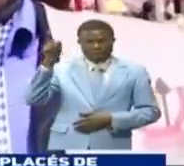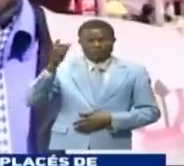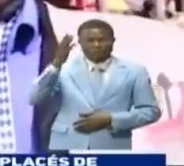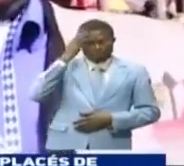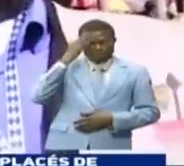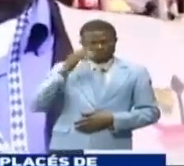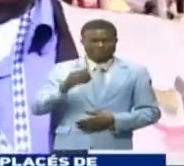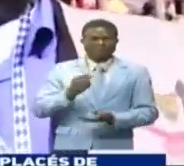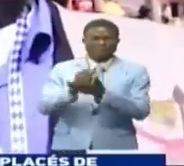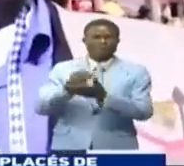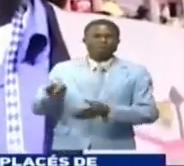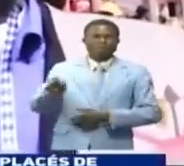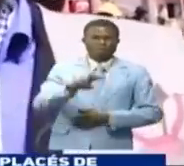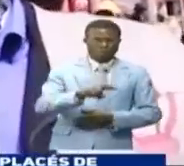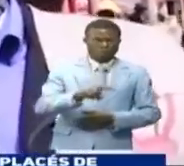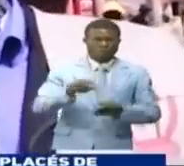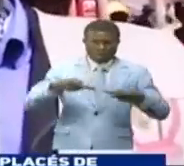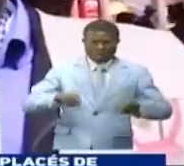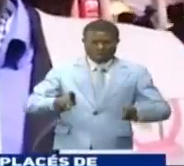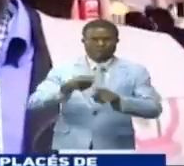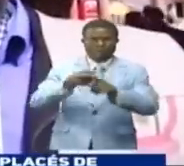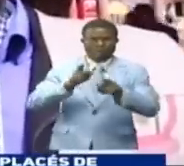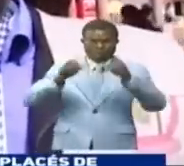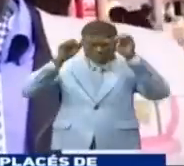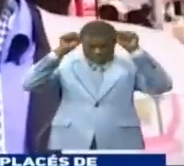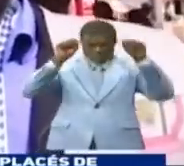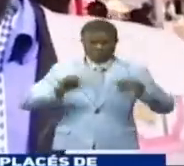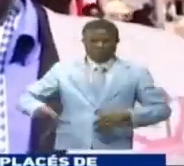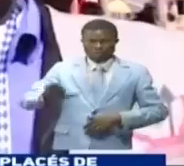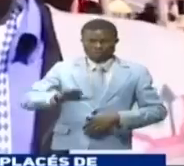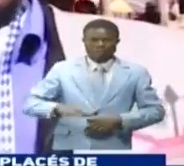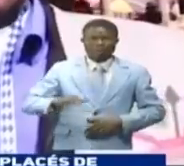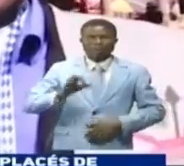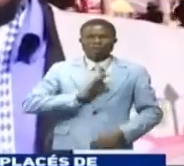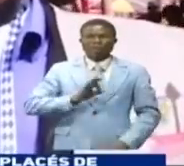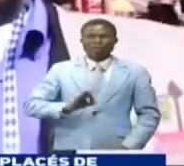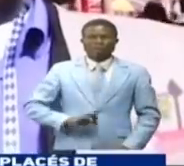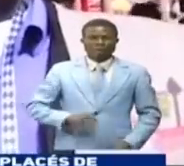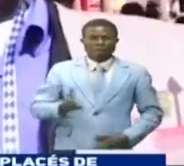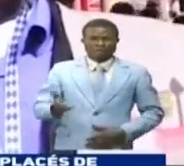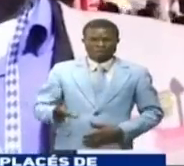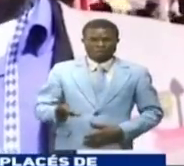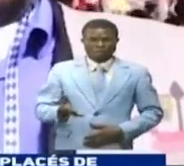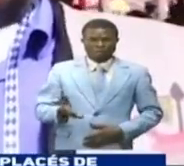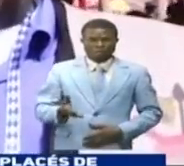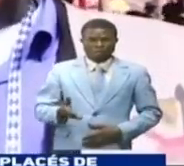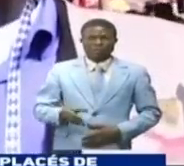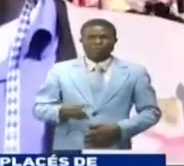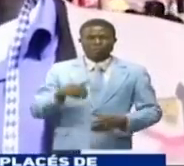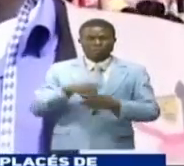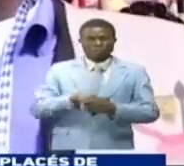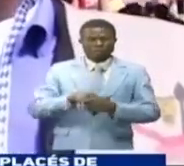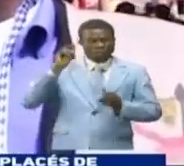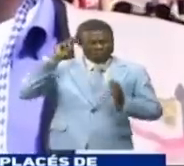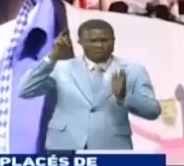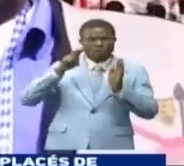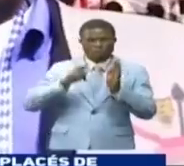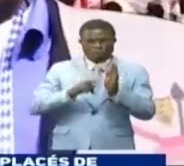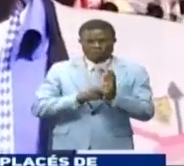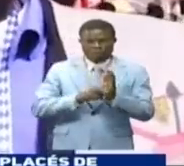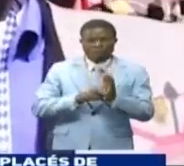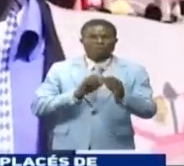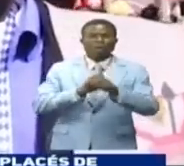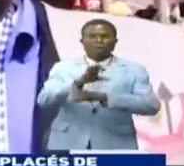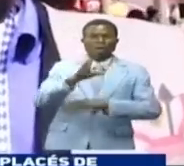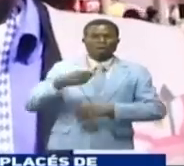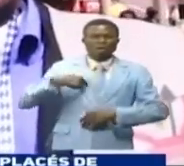eux. Sur instruction du président de la République, M. Félix Antoine Tshisekedi, qui, à travers son gouvernement, nous a délégué pour